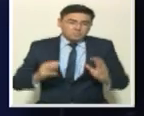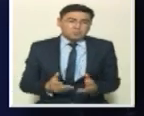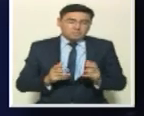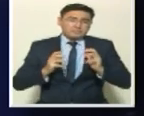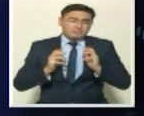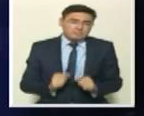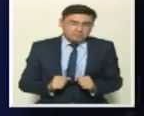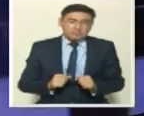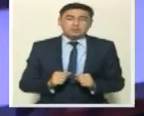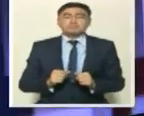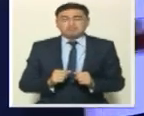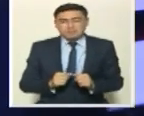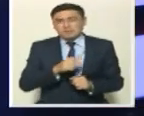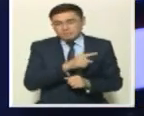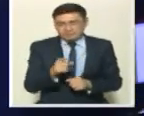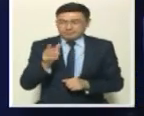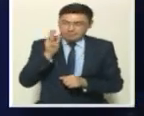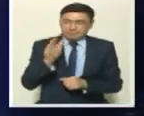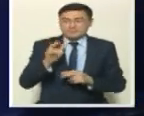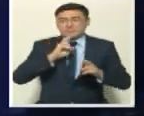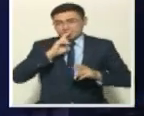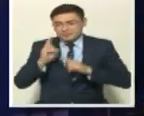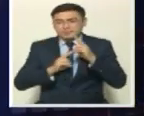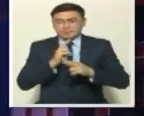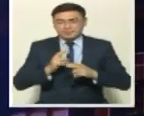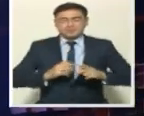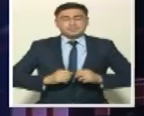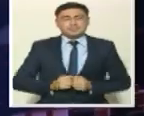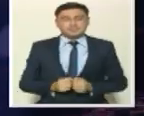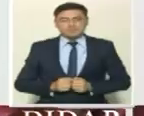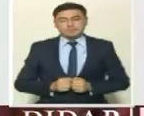положительные решения проблемы подробнее в следующем видеосюжете